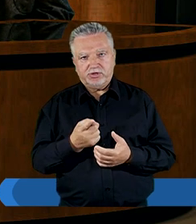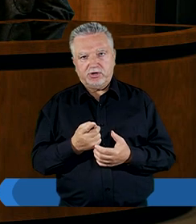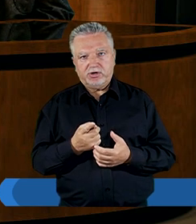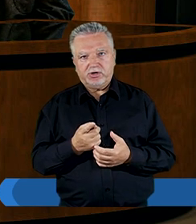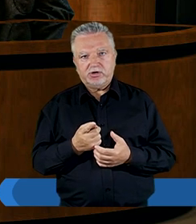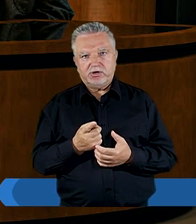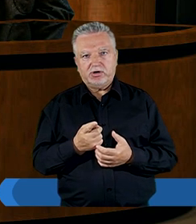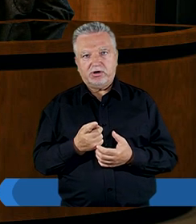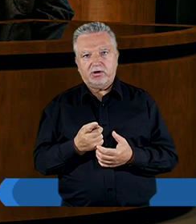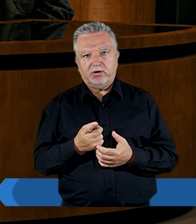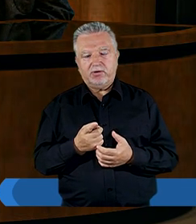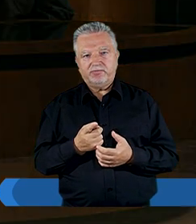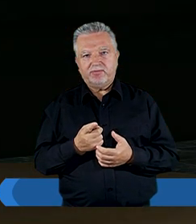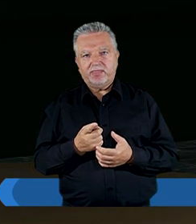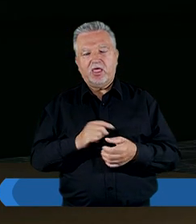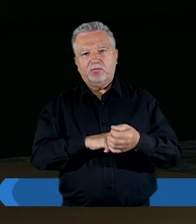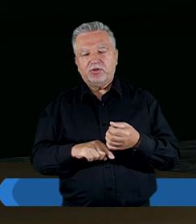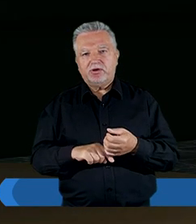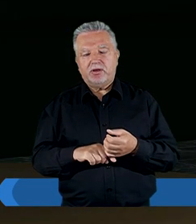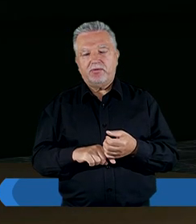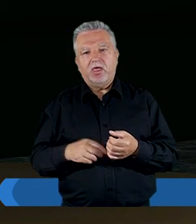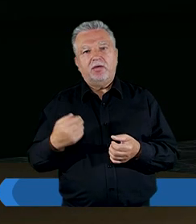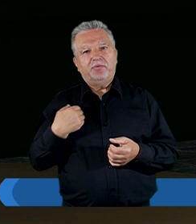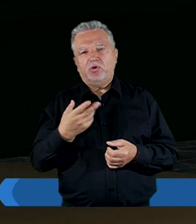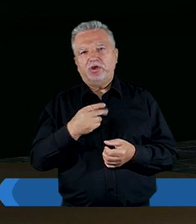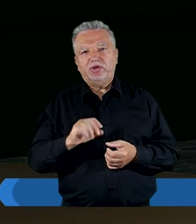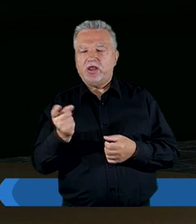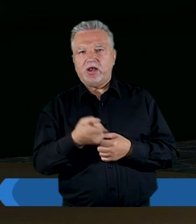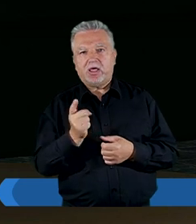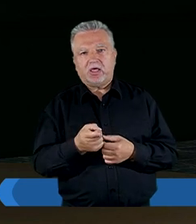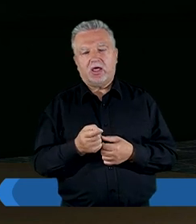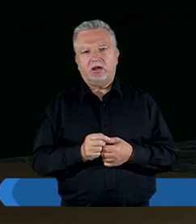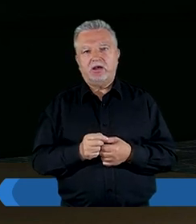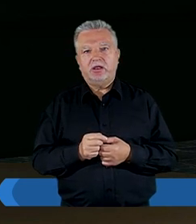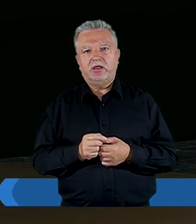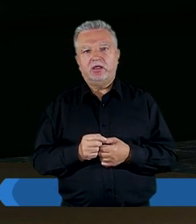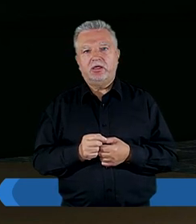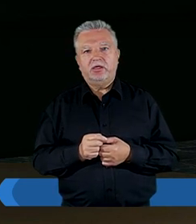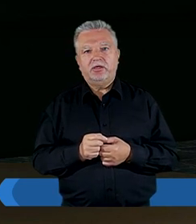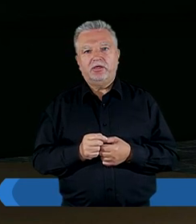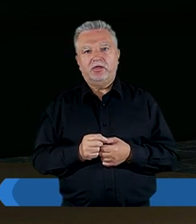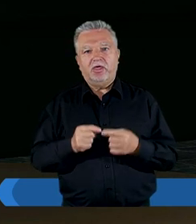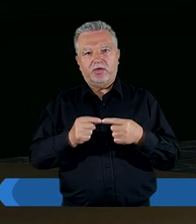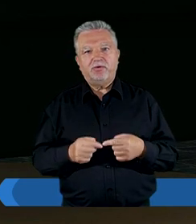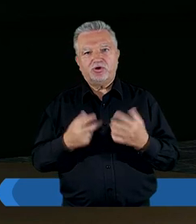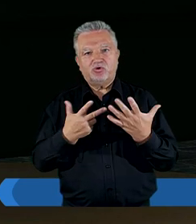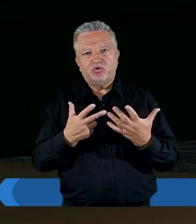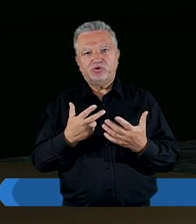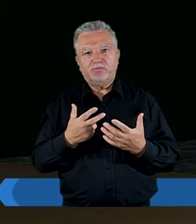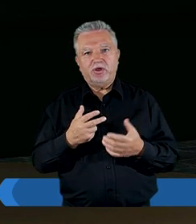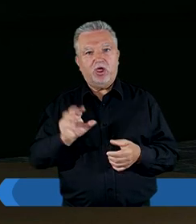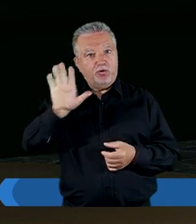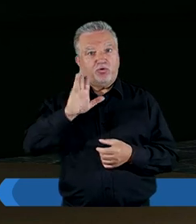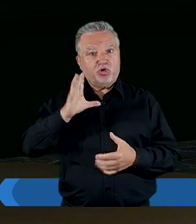się właśnie słowa, że był nienaganny, prawy, bogobojny, strzeżący od zła złego i w wierszu 8 potem Bóg sam je